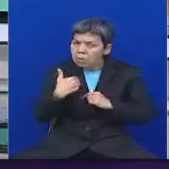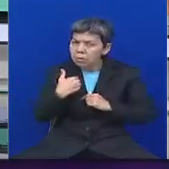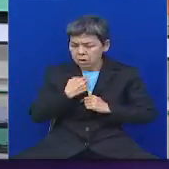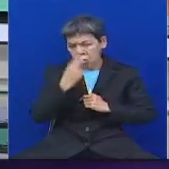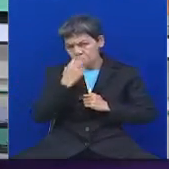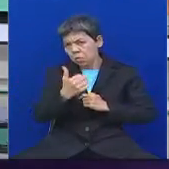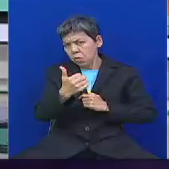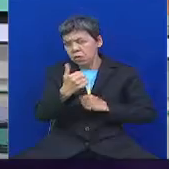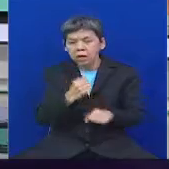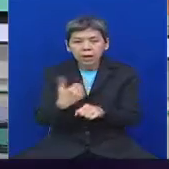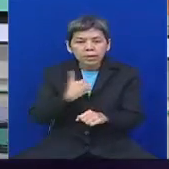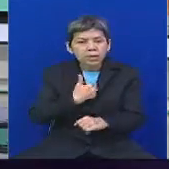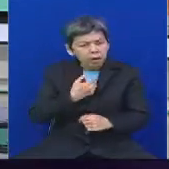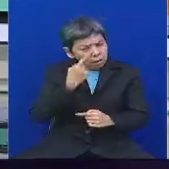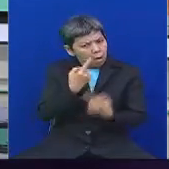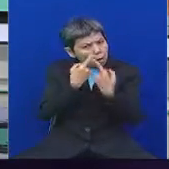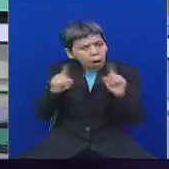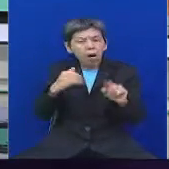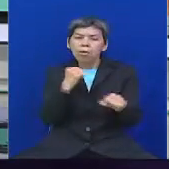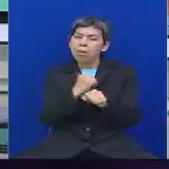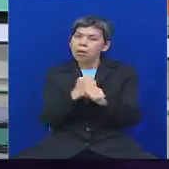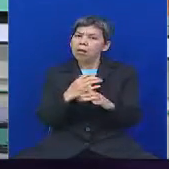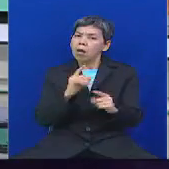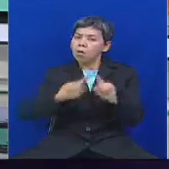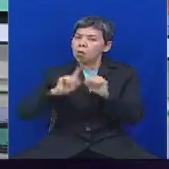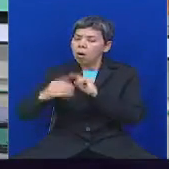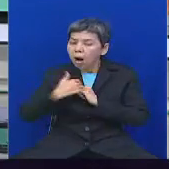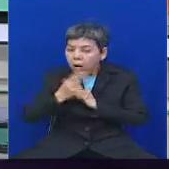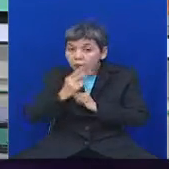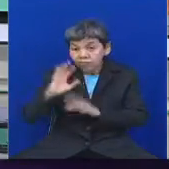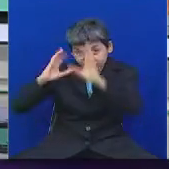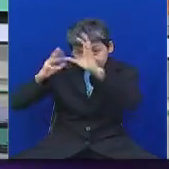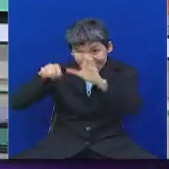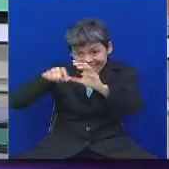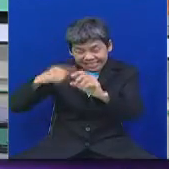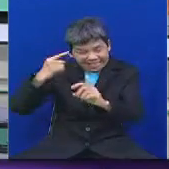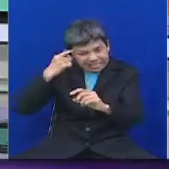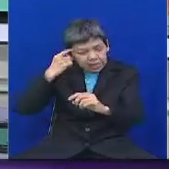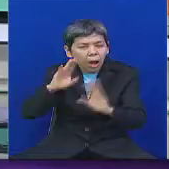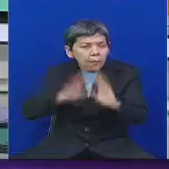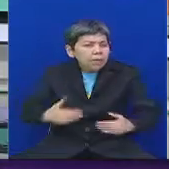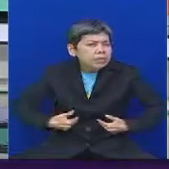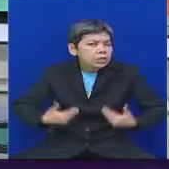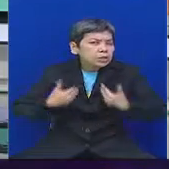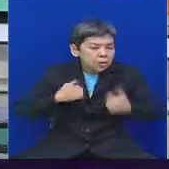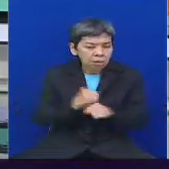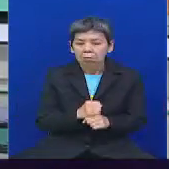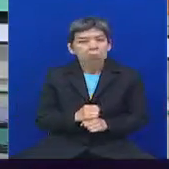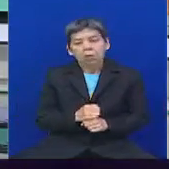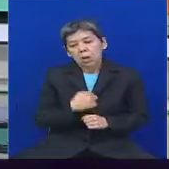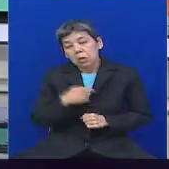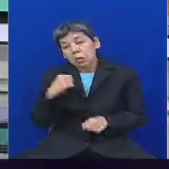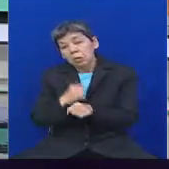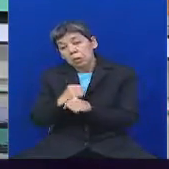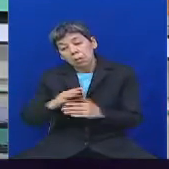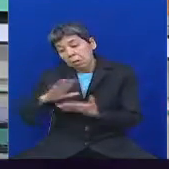สนใจแล้วก็ให้ความแปลกใหม่ทางด้านศิลปะแต่ว่าภาพยนตร์แนวอินดี้แบบนี้เนี่ยนะคะกลับไม่ได้รับความสนใ